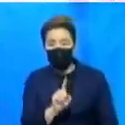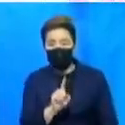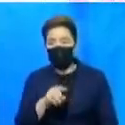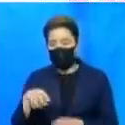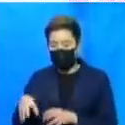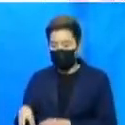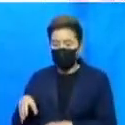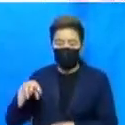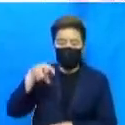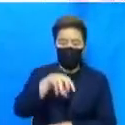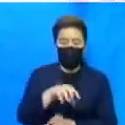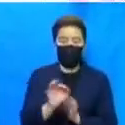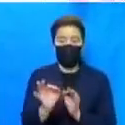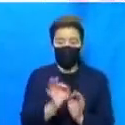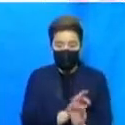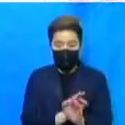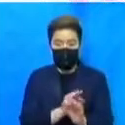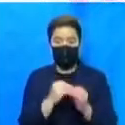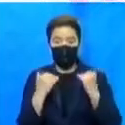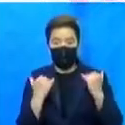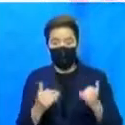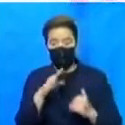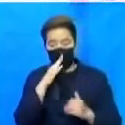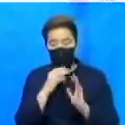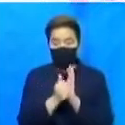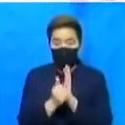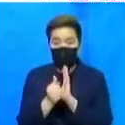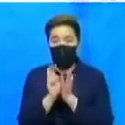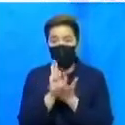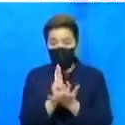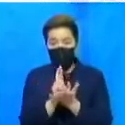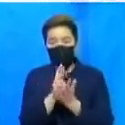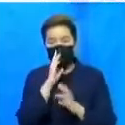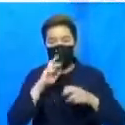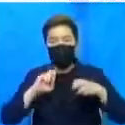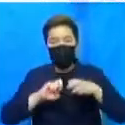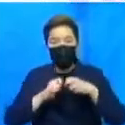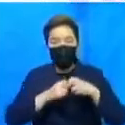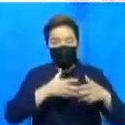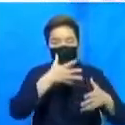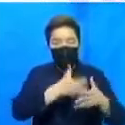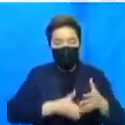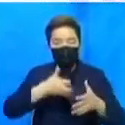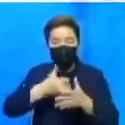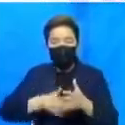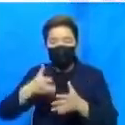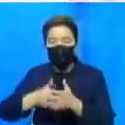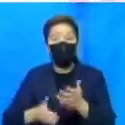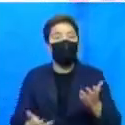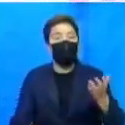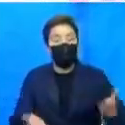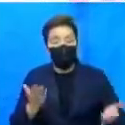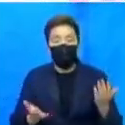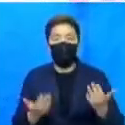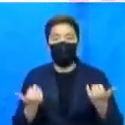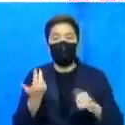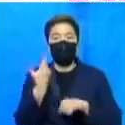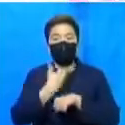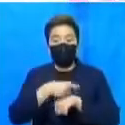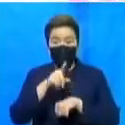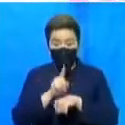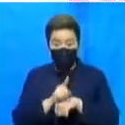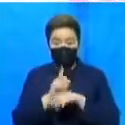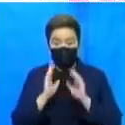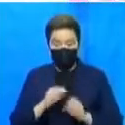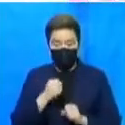ข้องในระหว่างการออกรางวัลหากเกิดเหตุขัดข้องด้วยประการใดประธานกรรมการหรือผู้ทำ